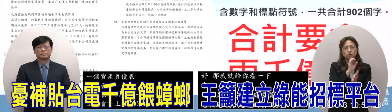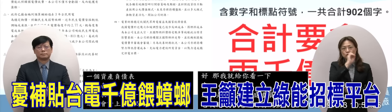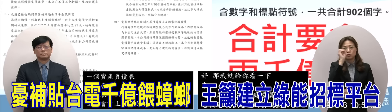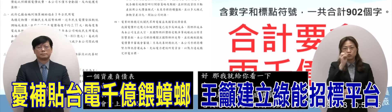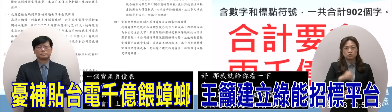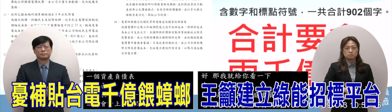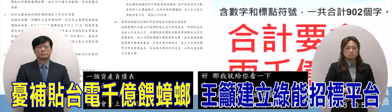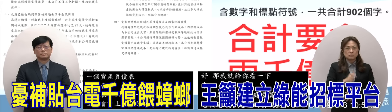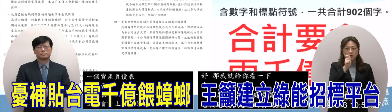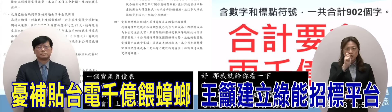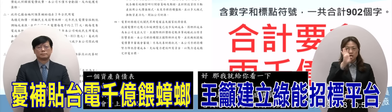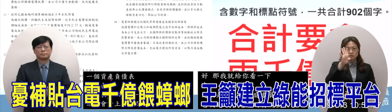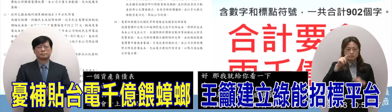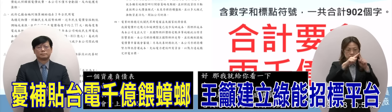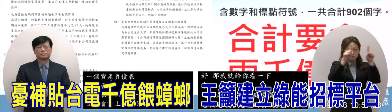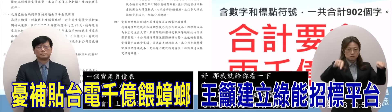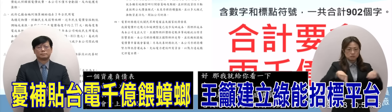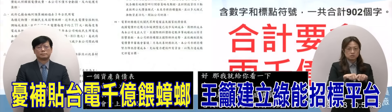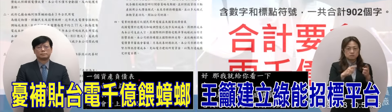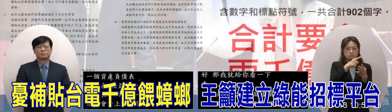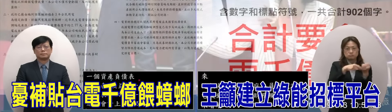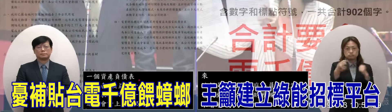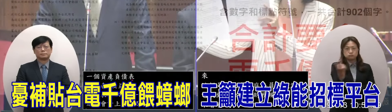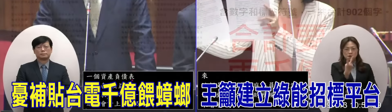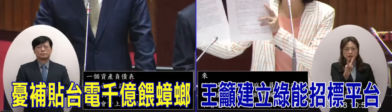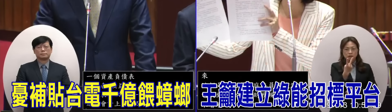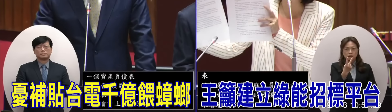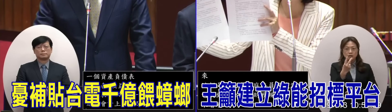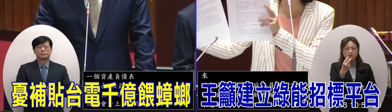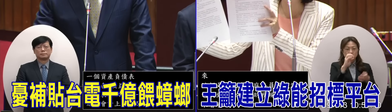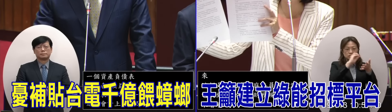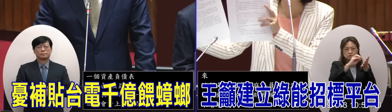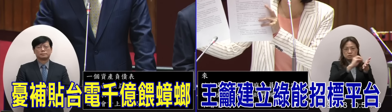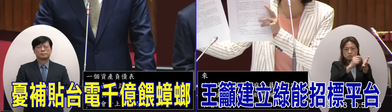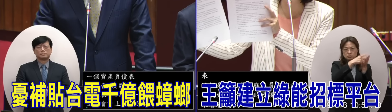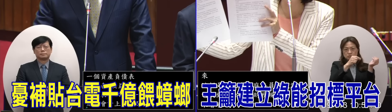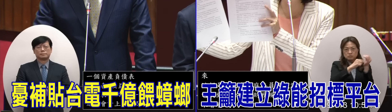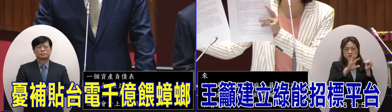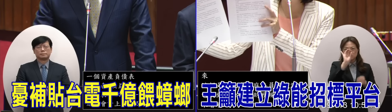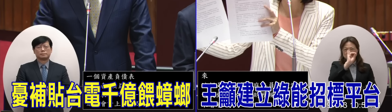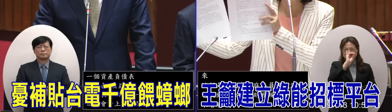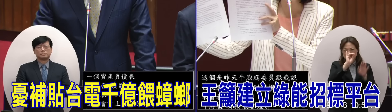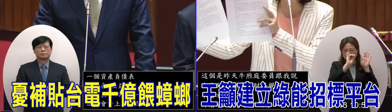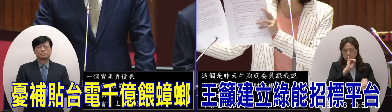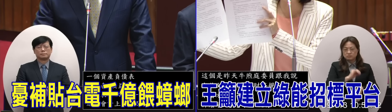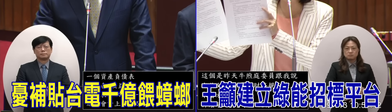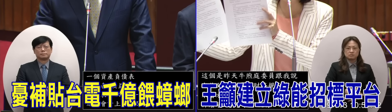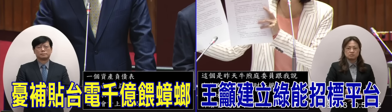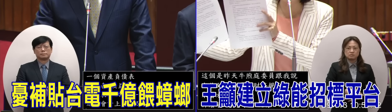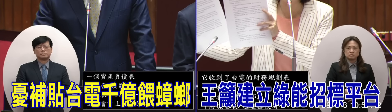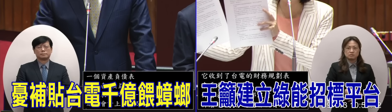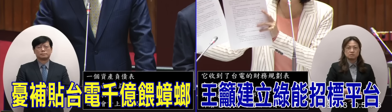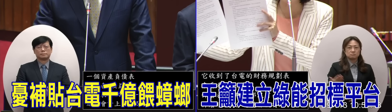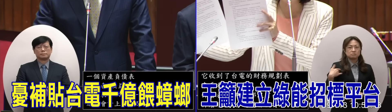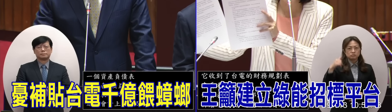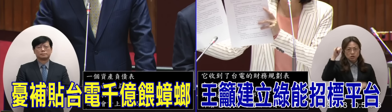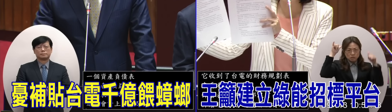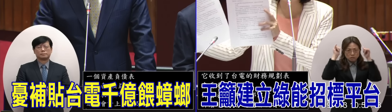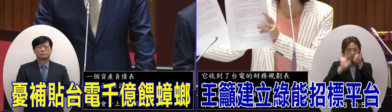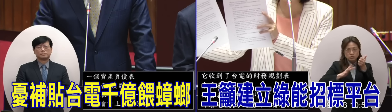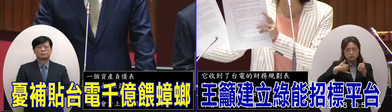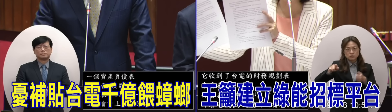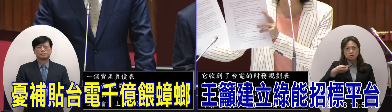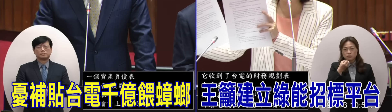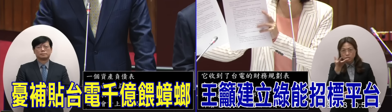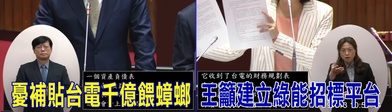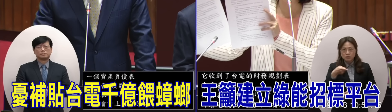纸。还没写完，大概1000字，算起来不到1000字。因为当时牛许廷委员就说，你